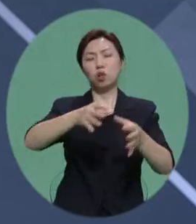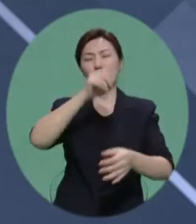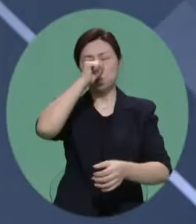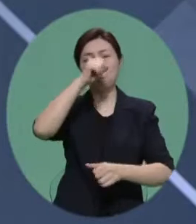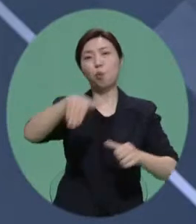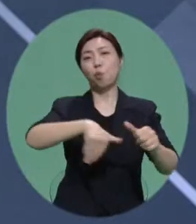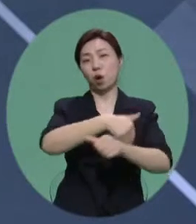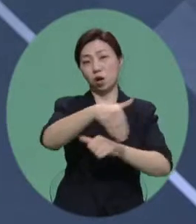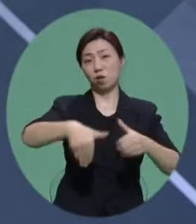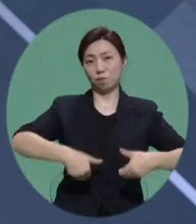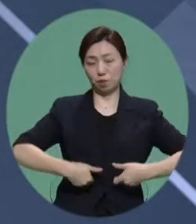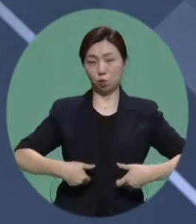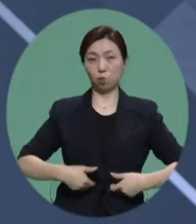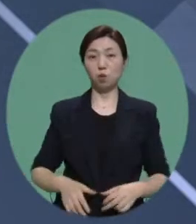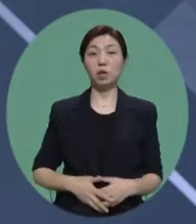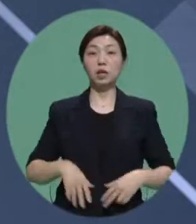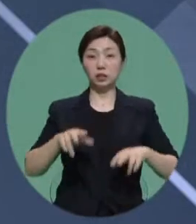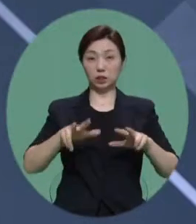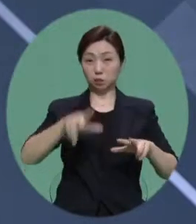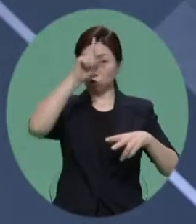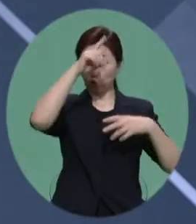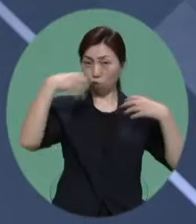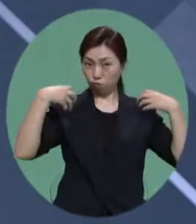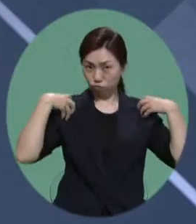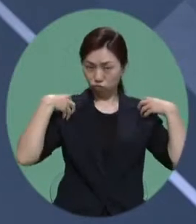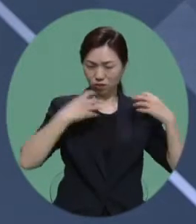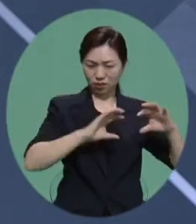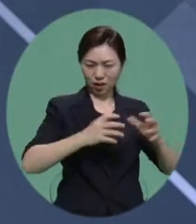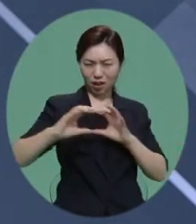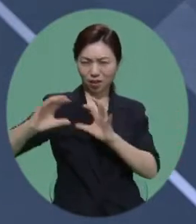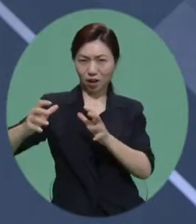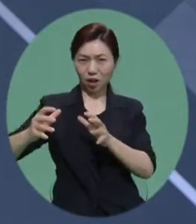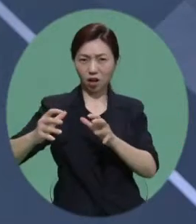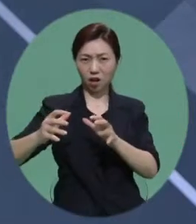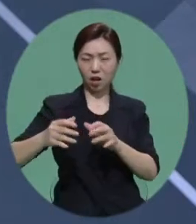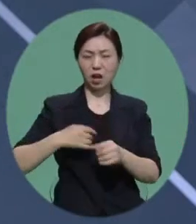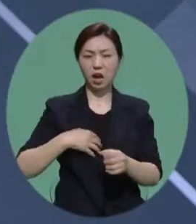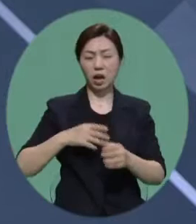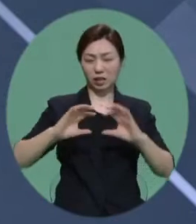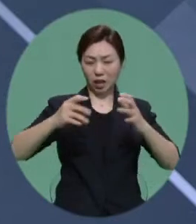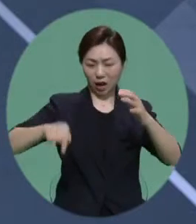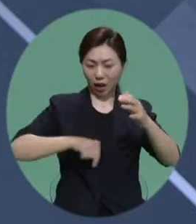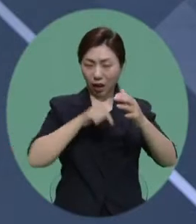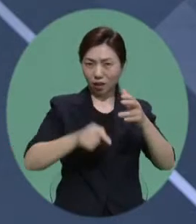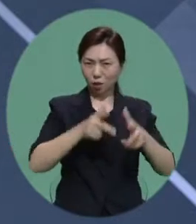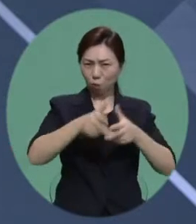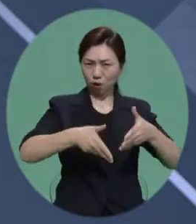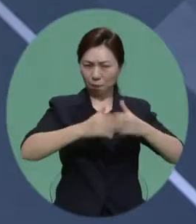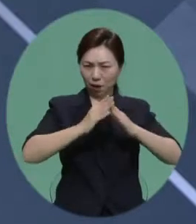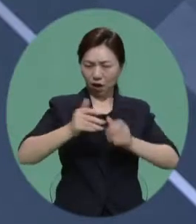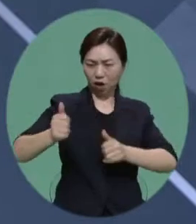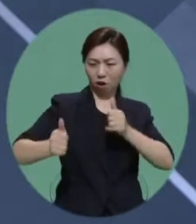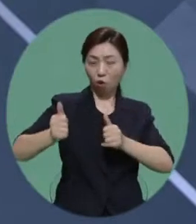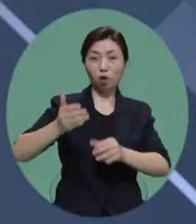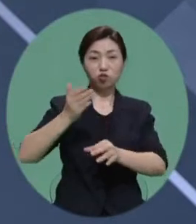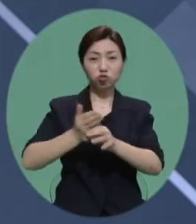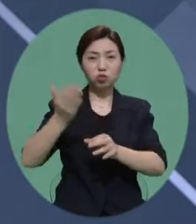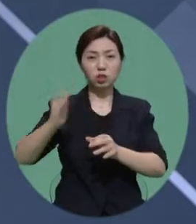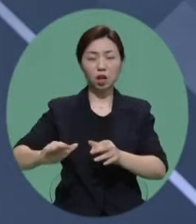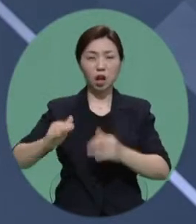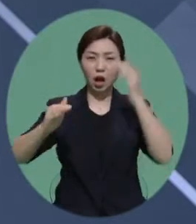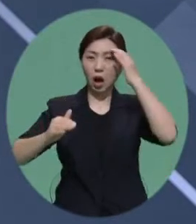사실 지금은 국가간 의 기업 유치 경쟁을 하고 있는데 거기에 대해서 우리가 훨씬 더 떨어지는 그런